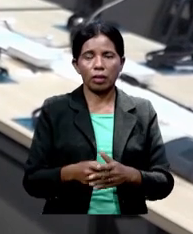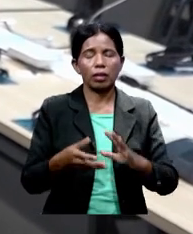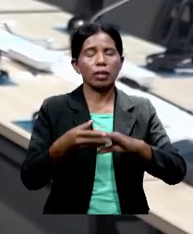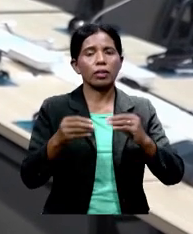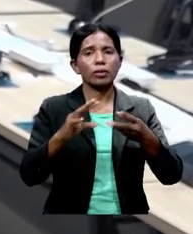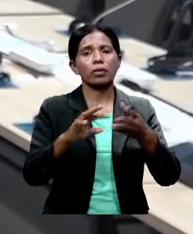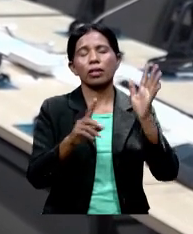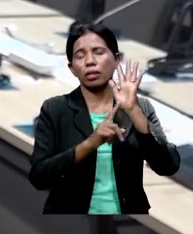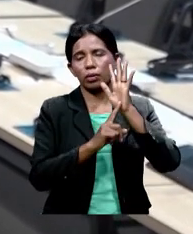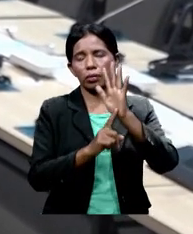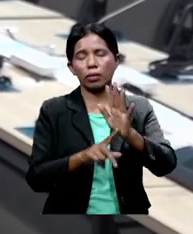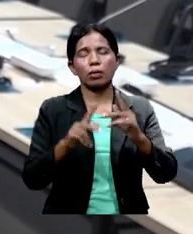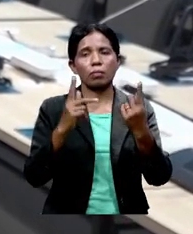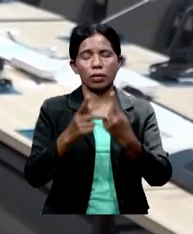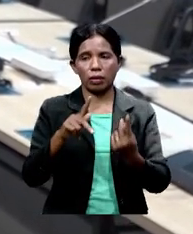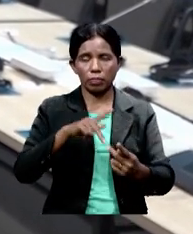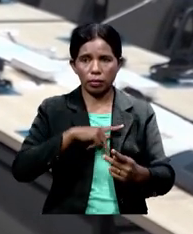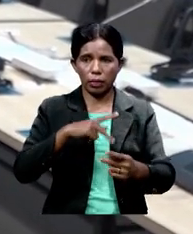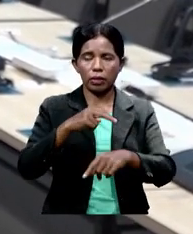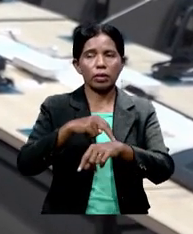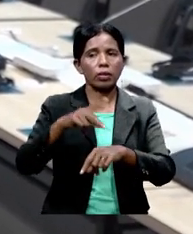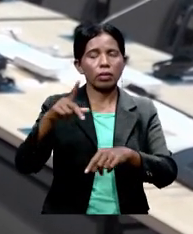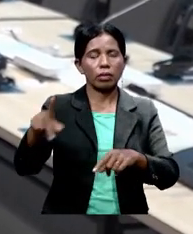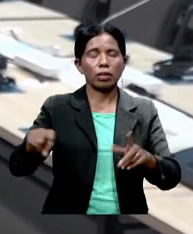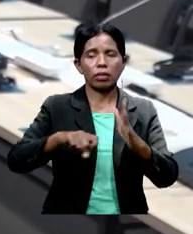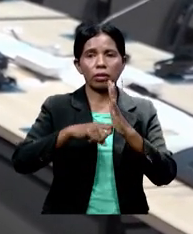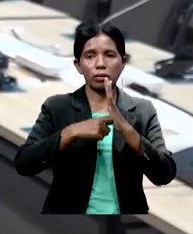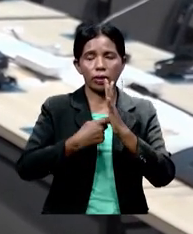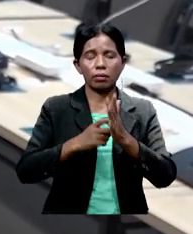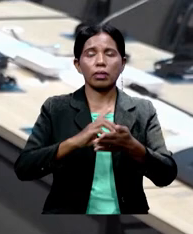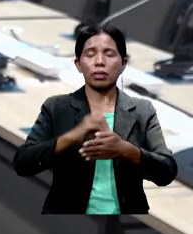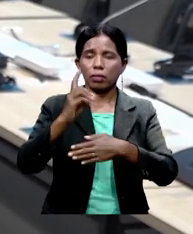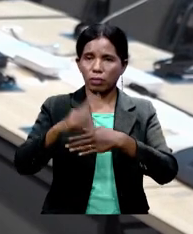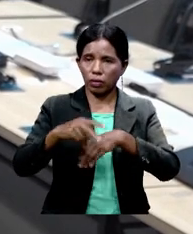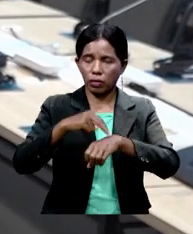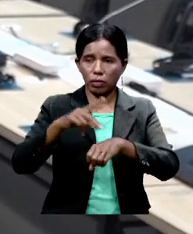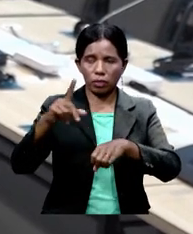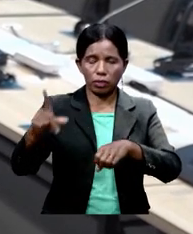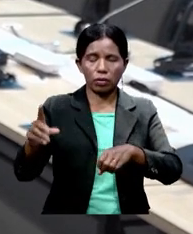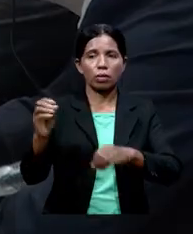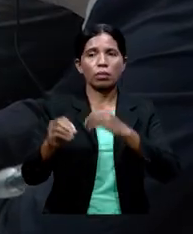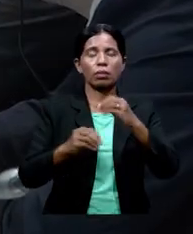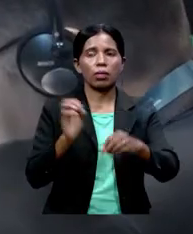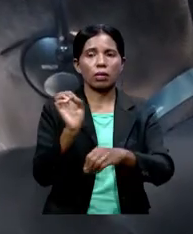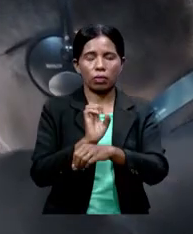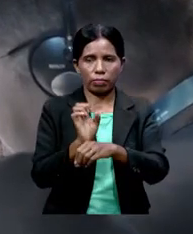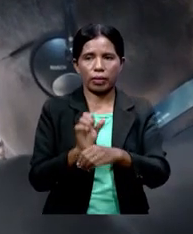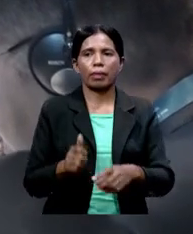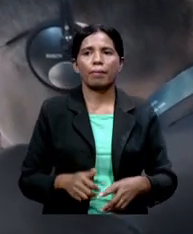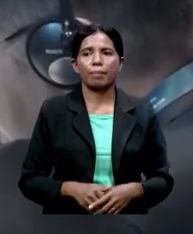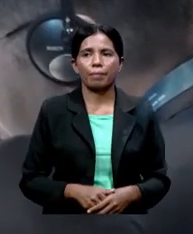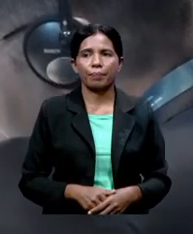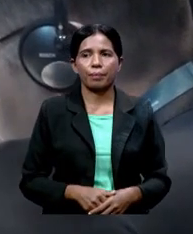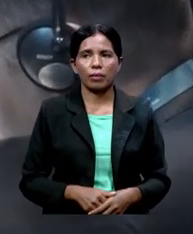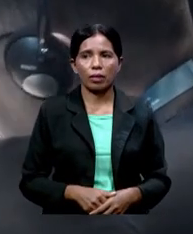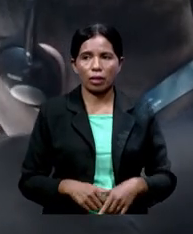kata setor privado nasional sai chave ba desenvolvimento nasional ele ba setor econômico no social.